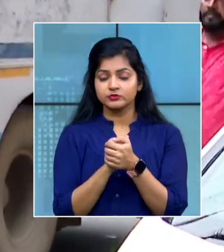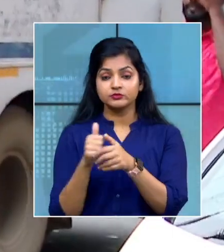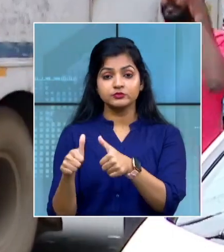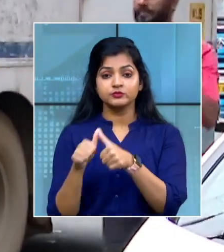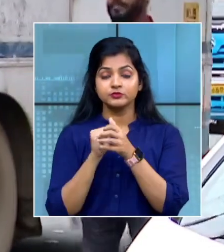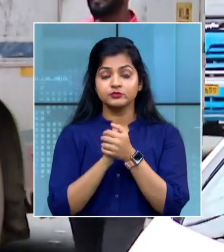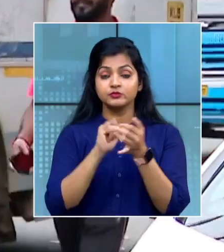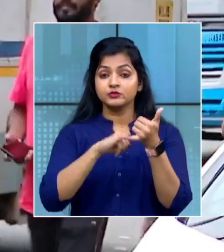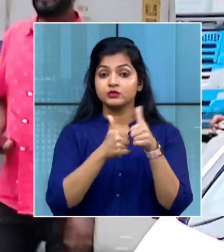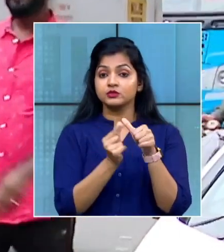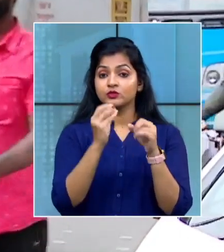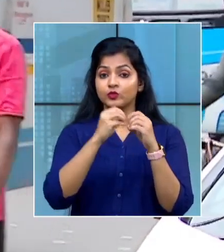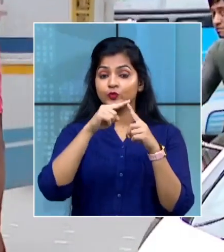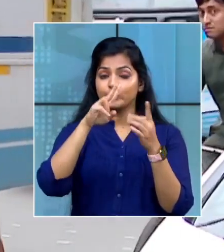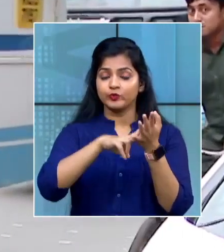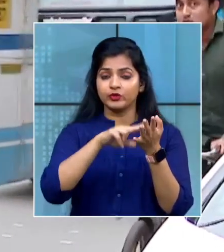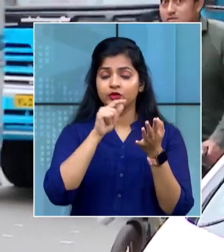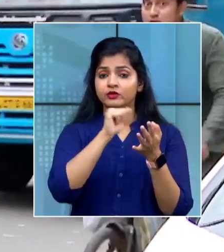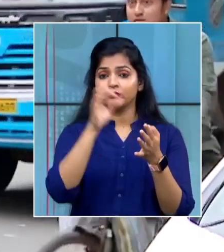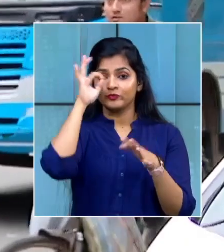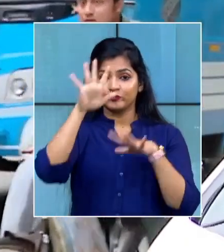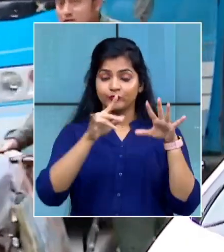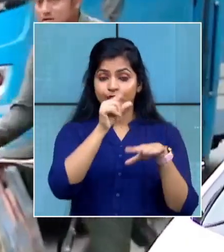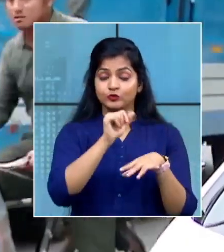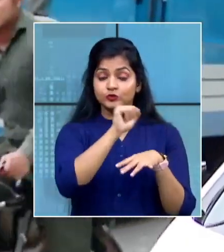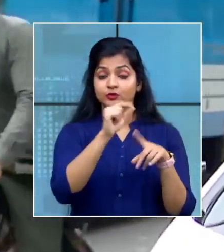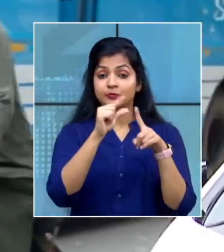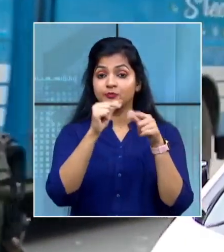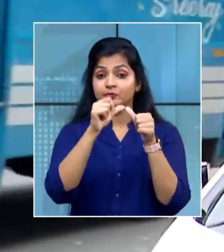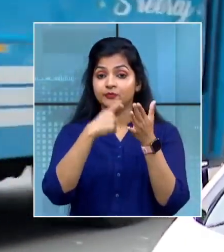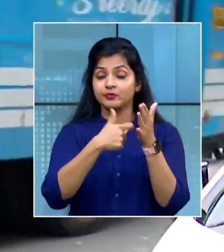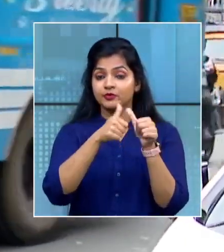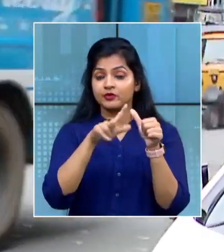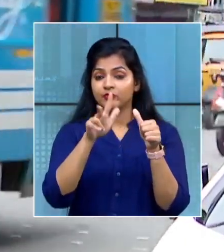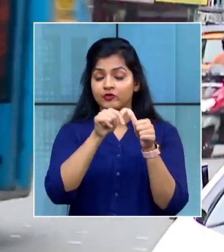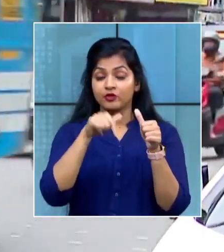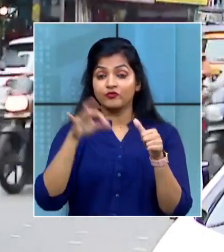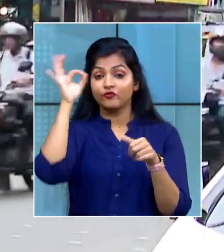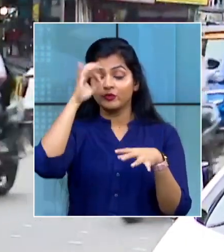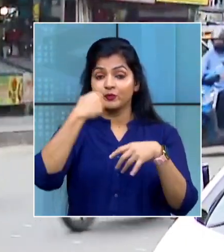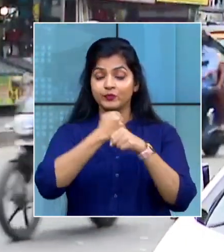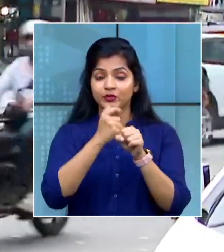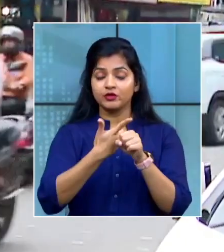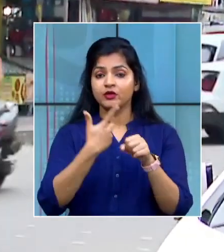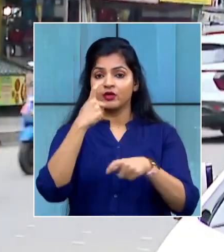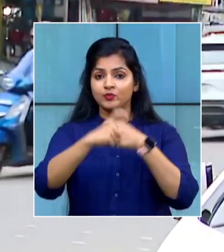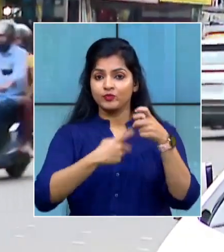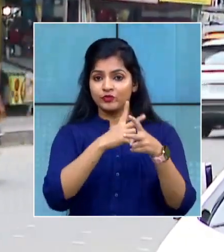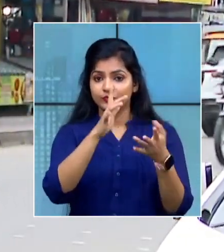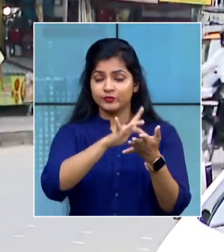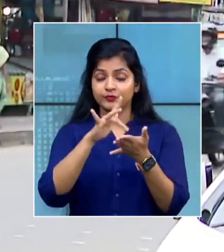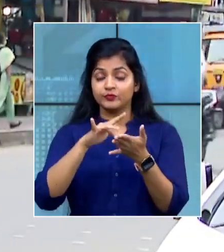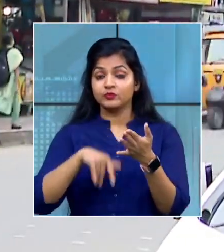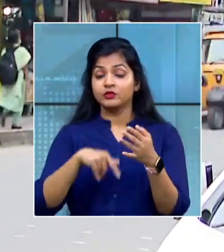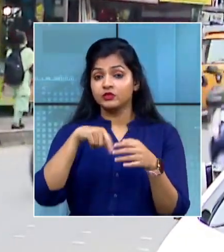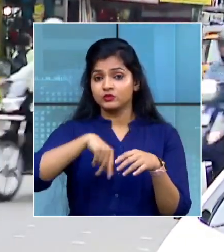റീജിത്ത്, സൗബിൻ ഷാഹിറിന്റെ പറവ ഫിലിംസ് അടക്കം കൊച്ചിയിലെ പ്രധാന 7 സിനിമാ നിർമ്മാണ വിതരണ കേന്ദ്രങ്ങളിലാണ് ഇന്ന് ഉച്ച മുതൽ ആദായ